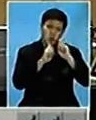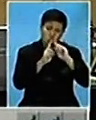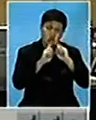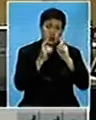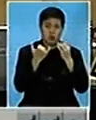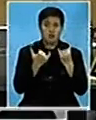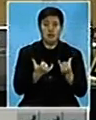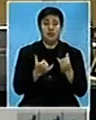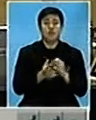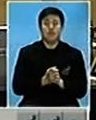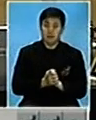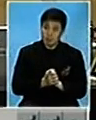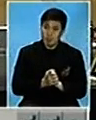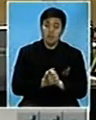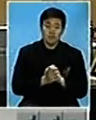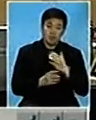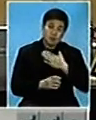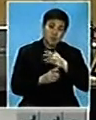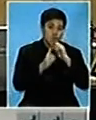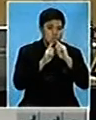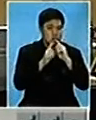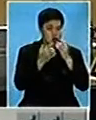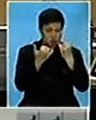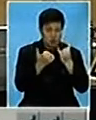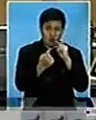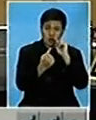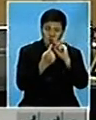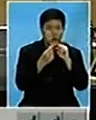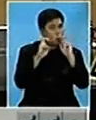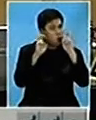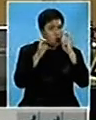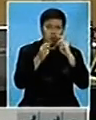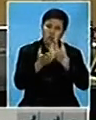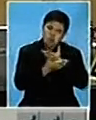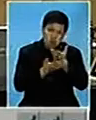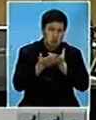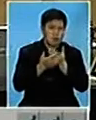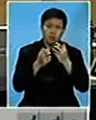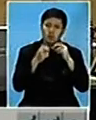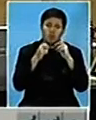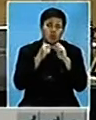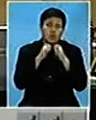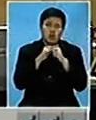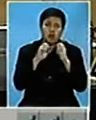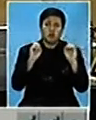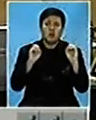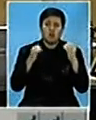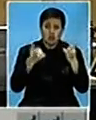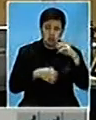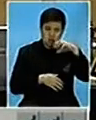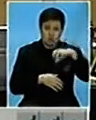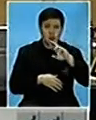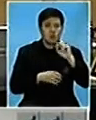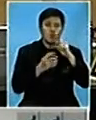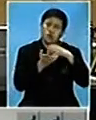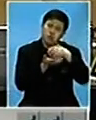ารือกันนะครับถ้าเราพูดในประเด็นที่เราประชุมปรึกษาหารือกันนี่นะครับบรรยากาศก็จะดีแล้วสภาแห่งนี้ก็จะได้เนื้อห